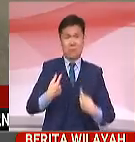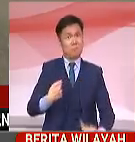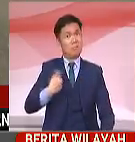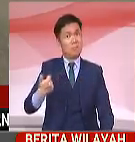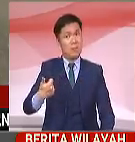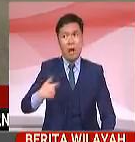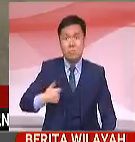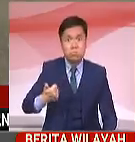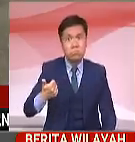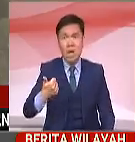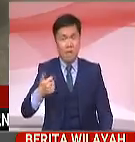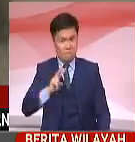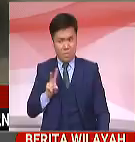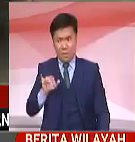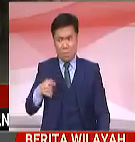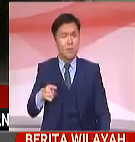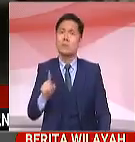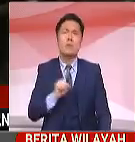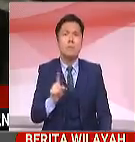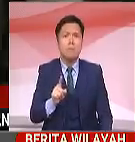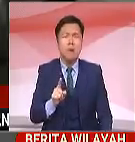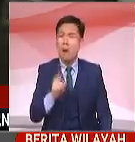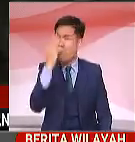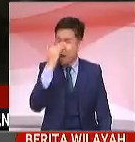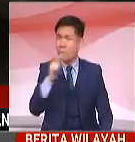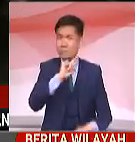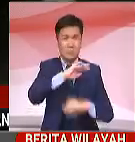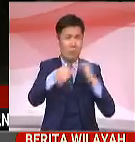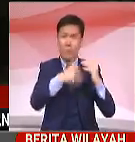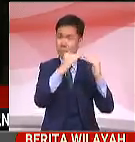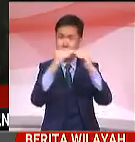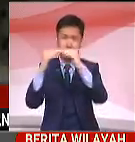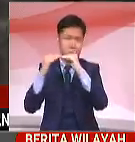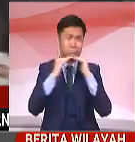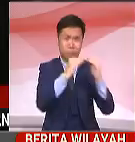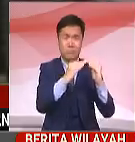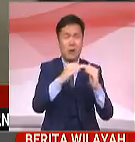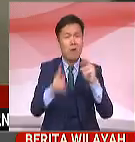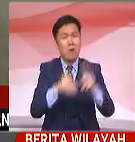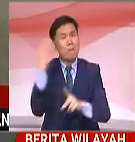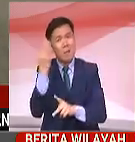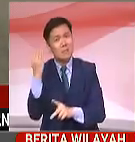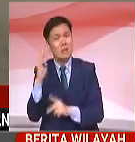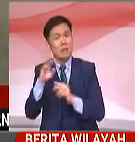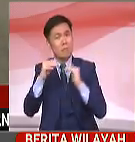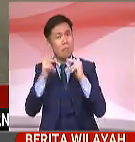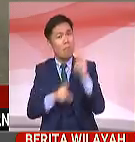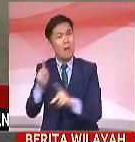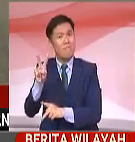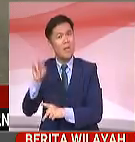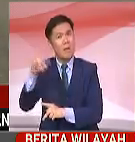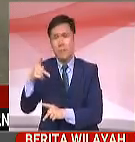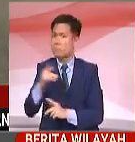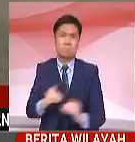mengira darjat kerana wabak ini tidak mengenal siapa mangsanya. Namun tidak dapat dinafikan ada